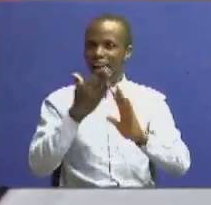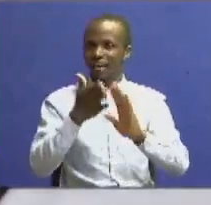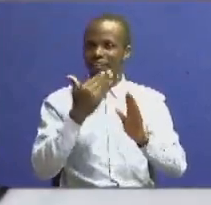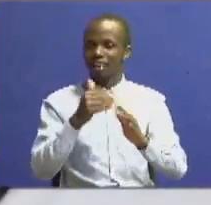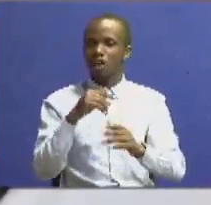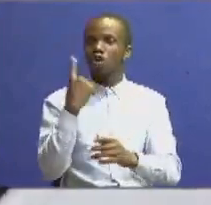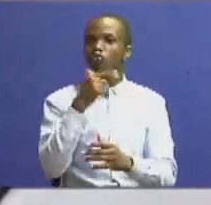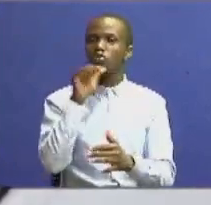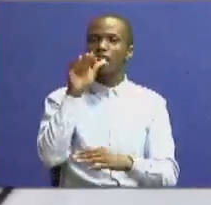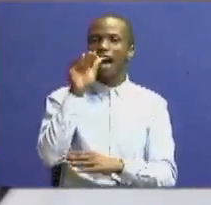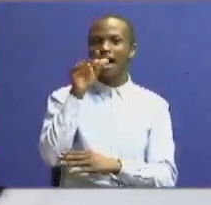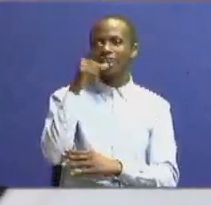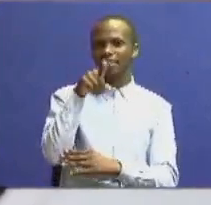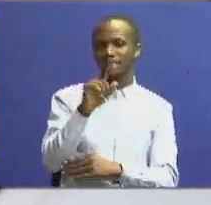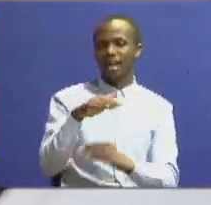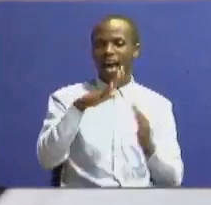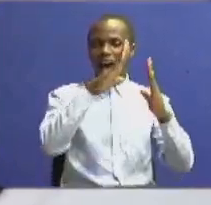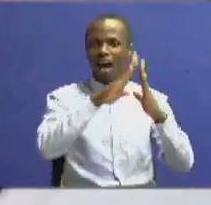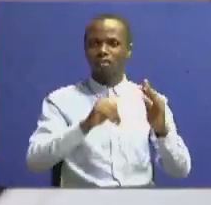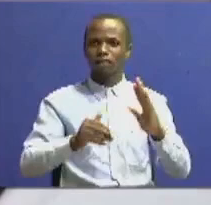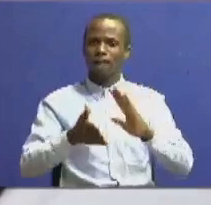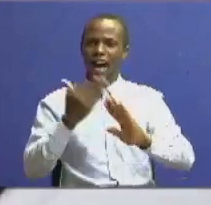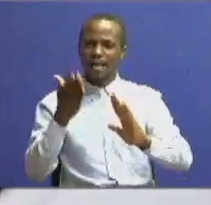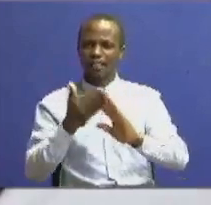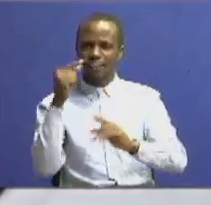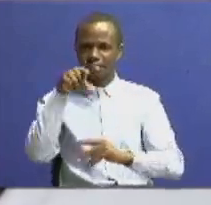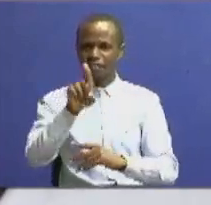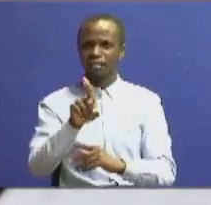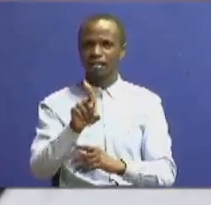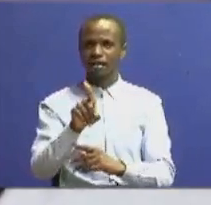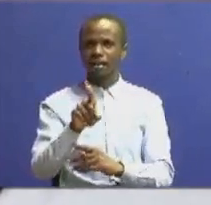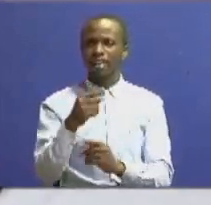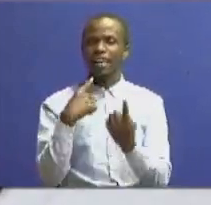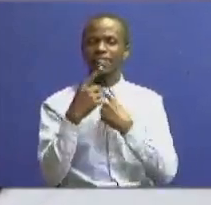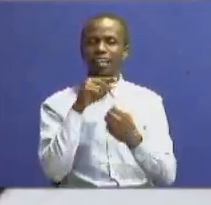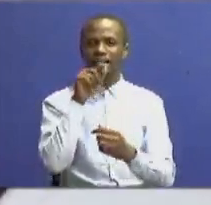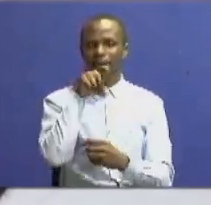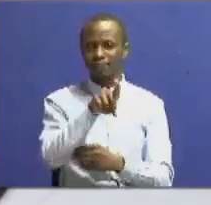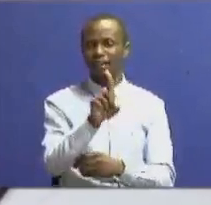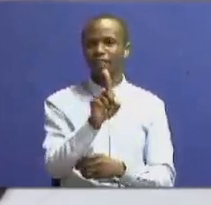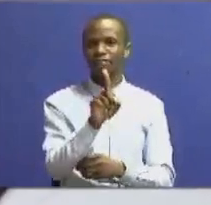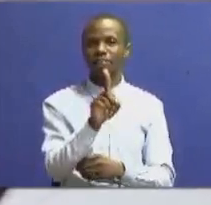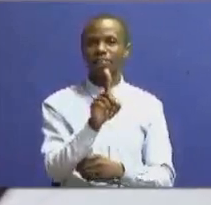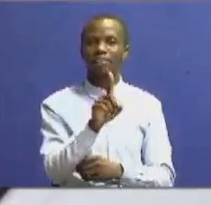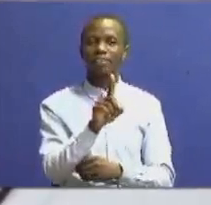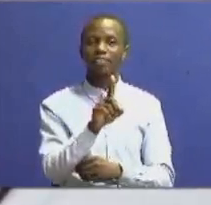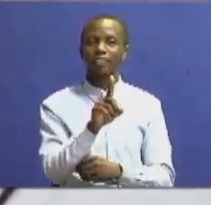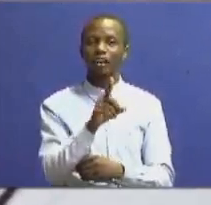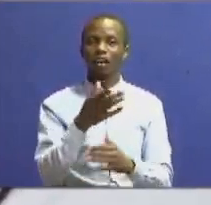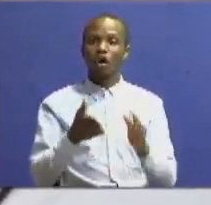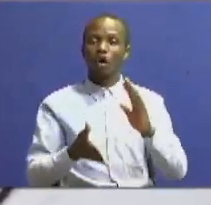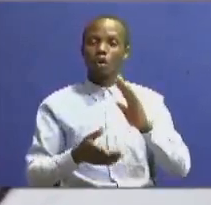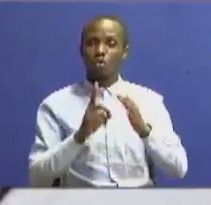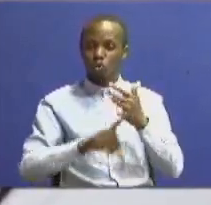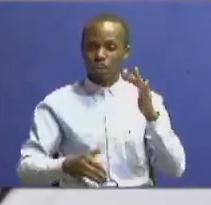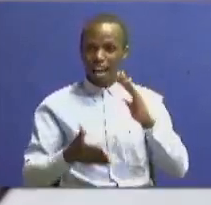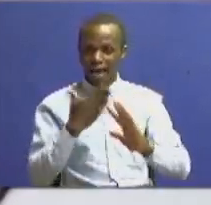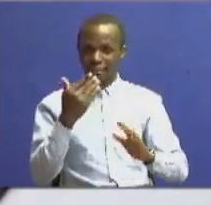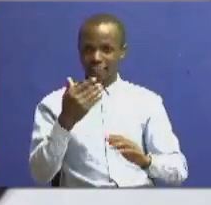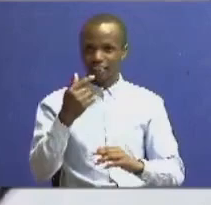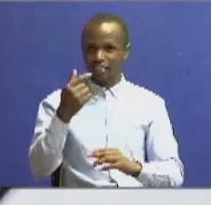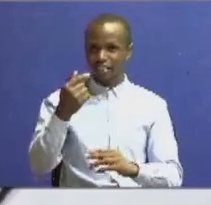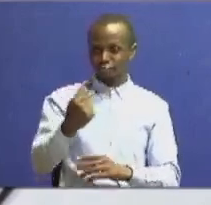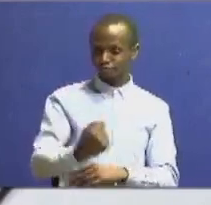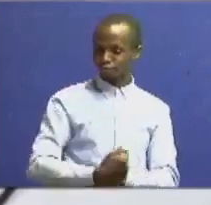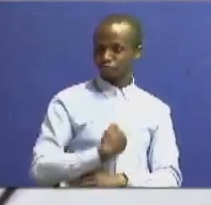wananiuliza hii housing mbona iko urgent sana kwako? Mimi nawaambia what is urgent to me ni